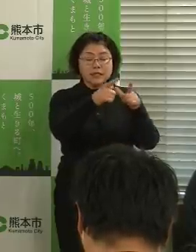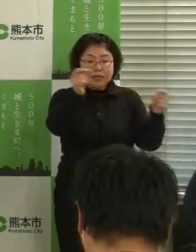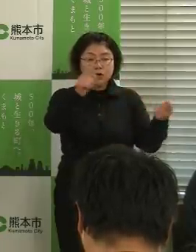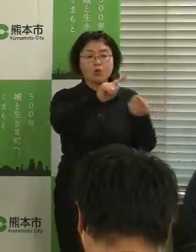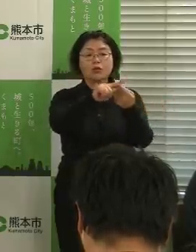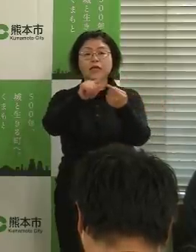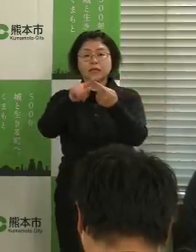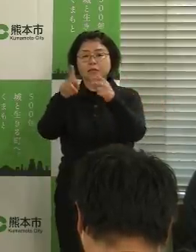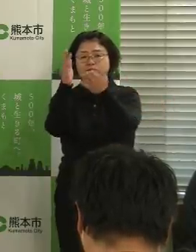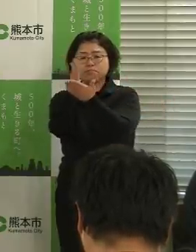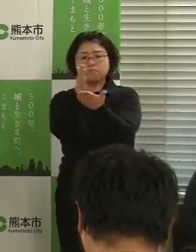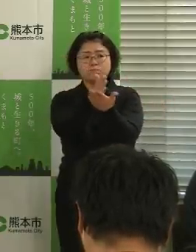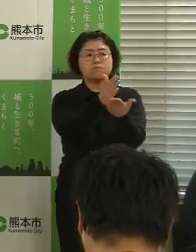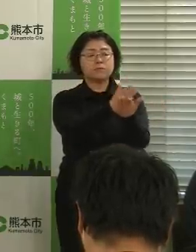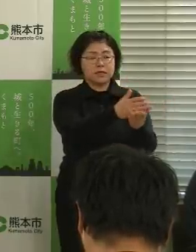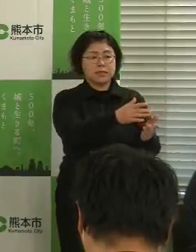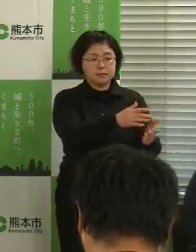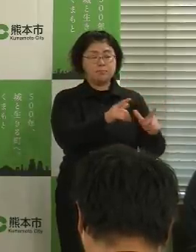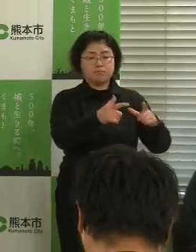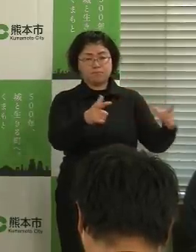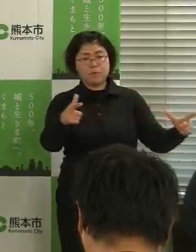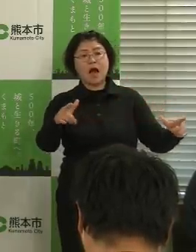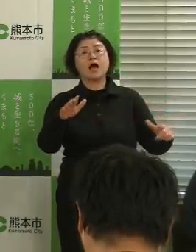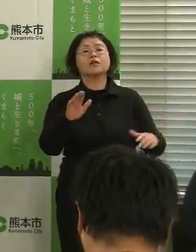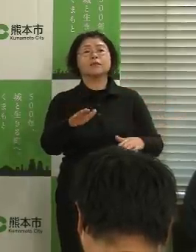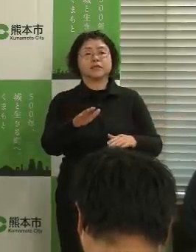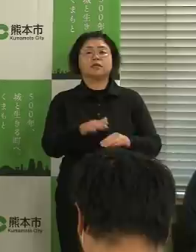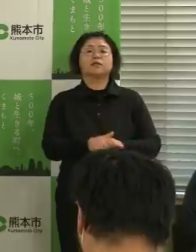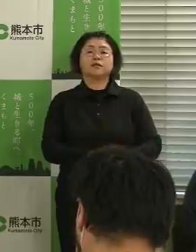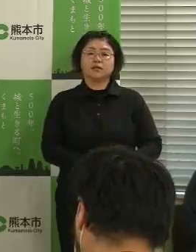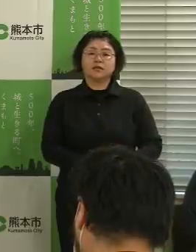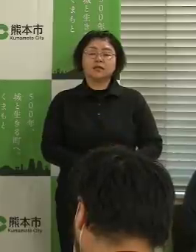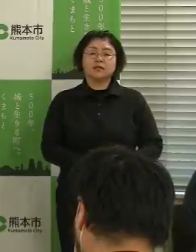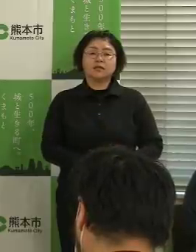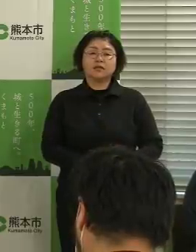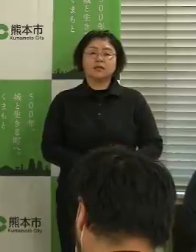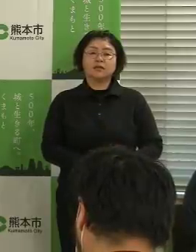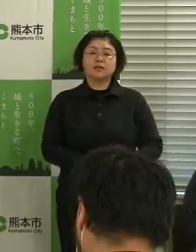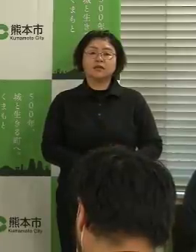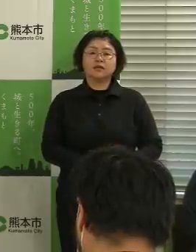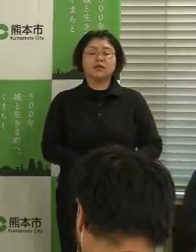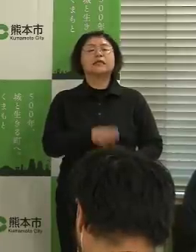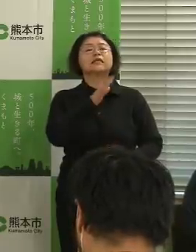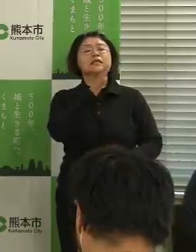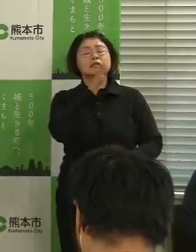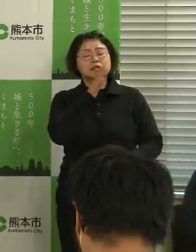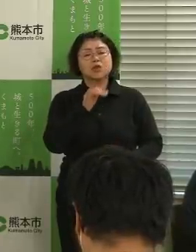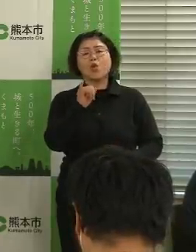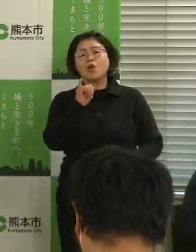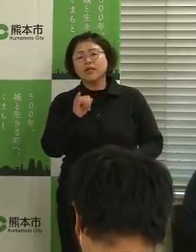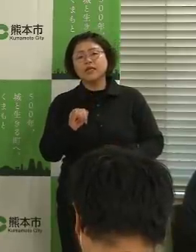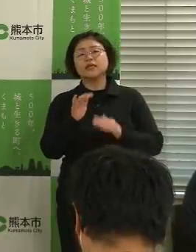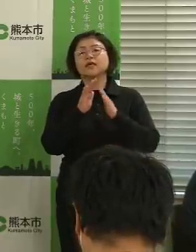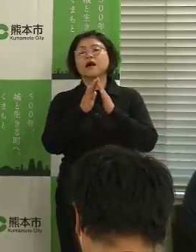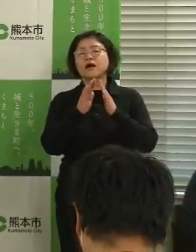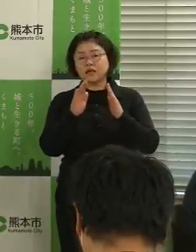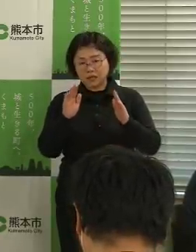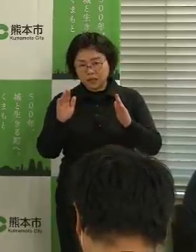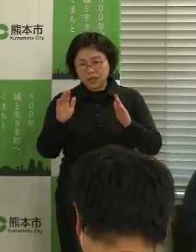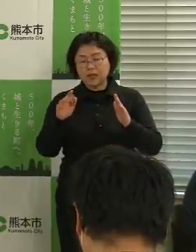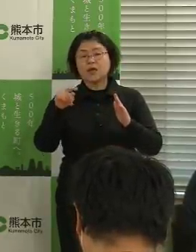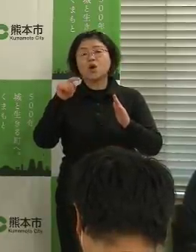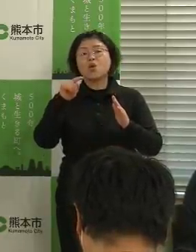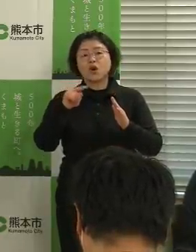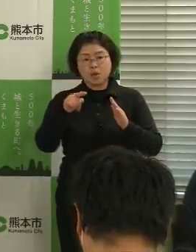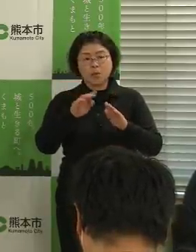ね、相次いでおります。で、これはそれぞれですね、実行委員会すら実はな